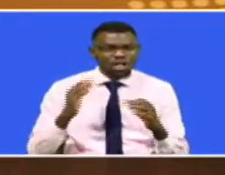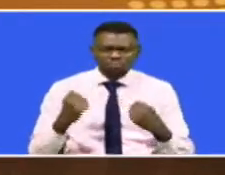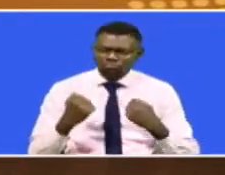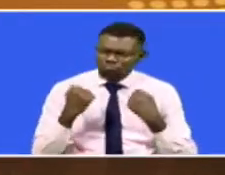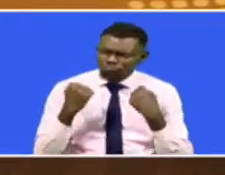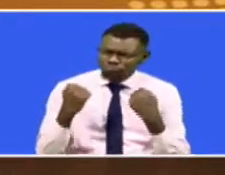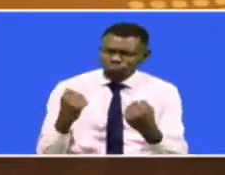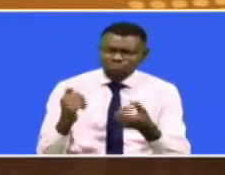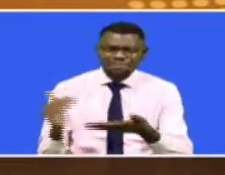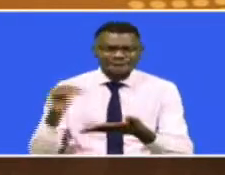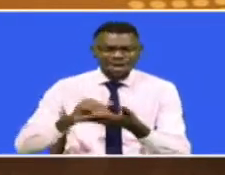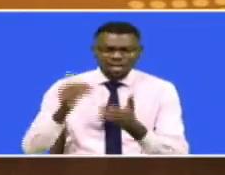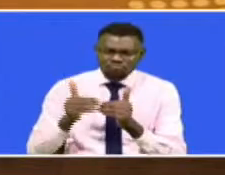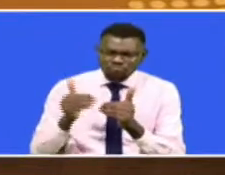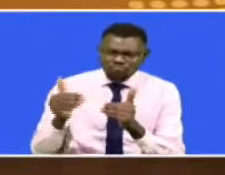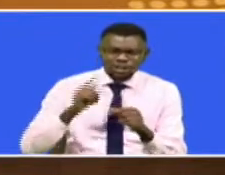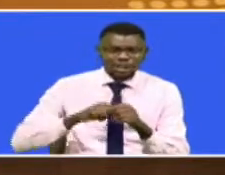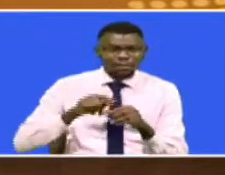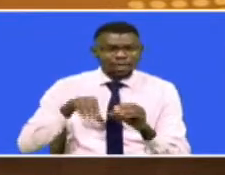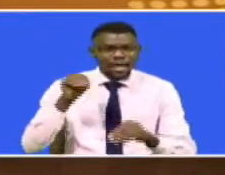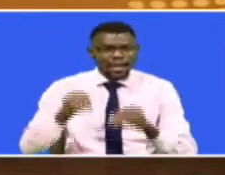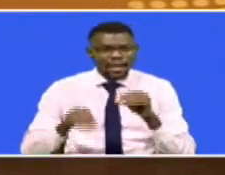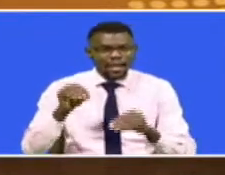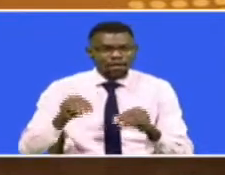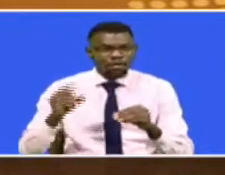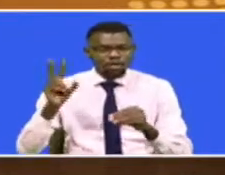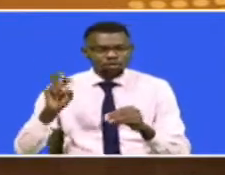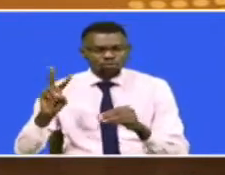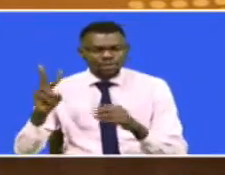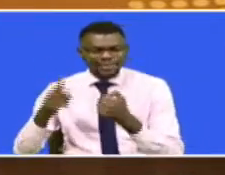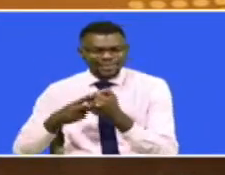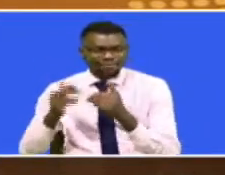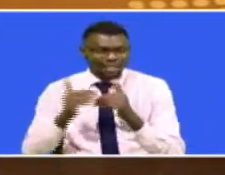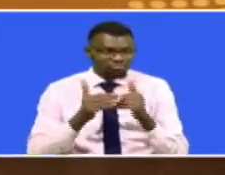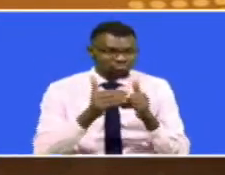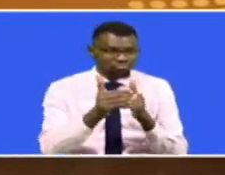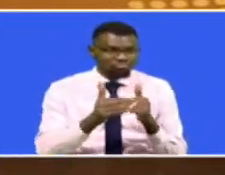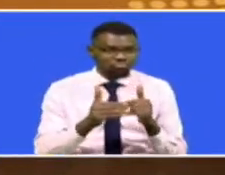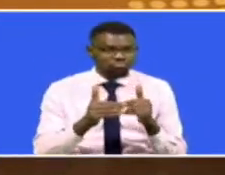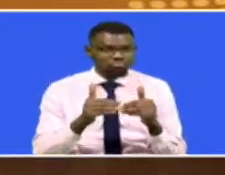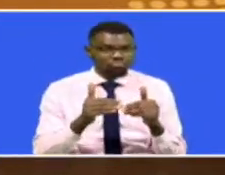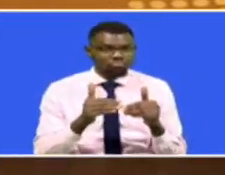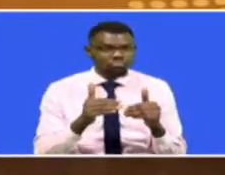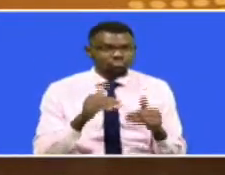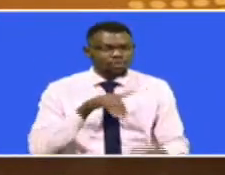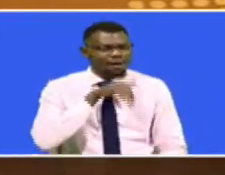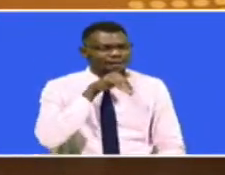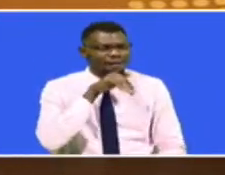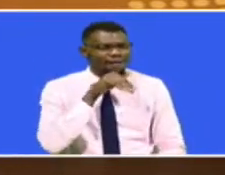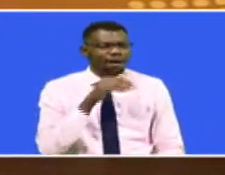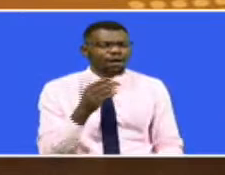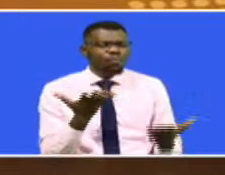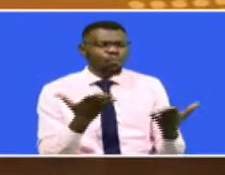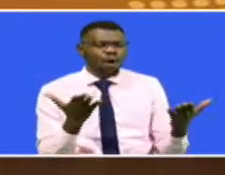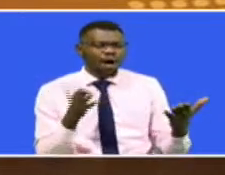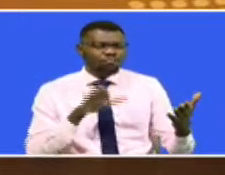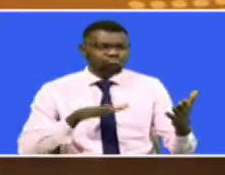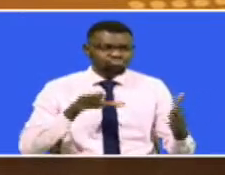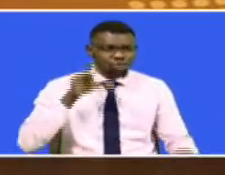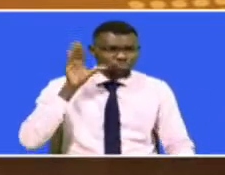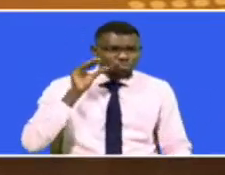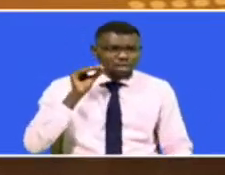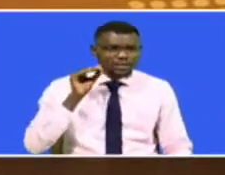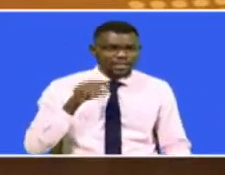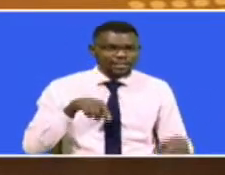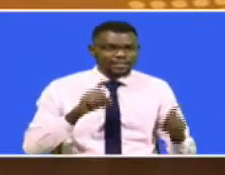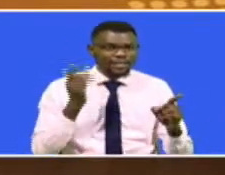na nguvu mpya wakati wa uchaguzi mkuu wa 2027. Akizungumza mjini Mombasa baada ya kuhudhuria